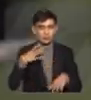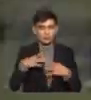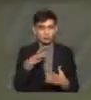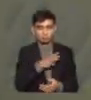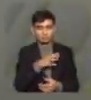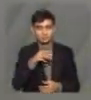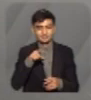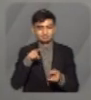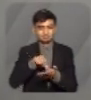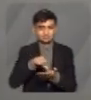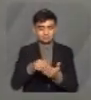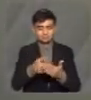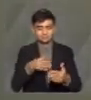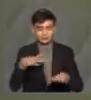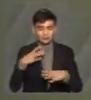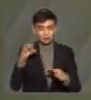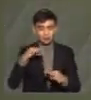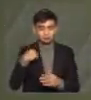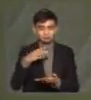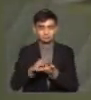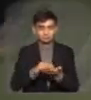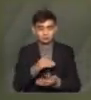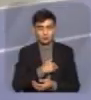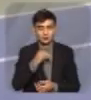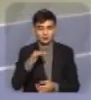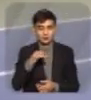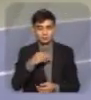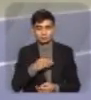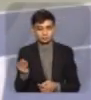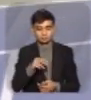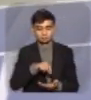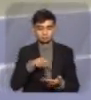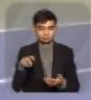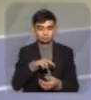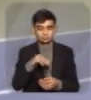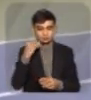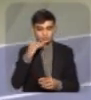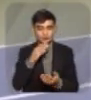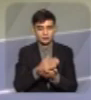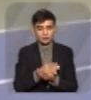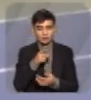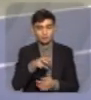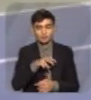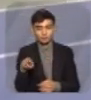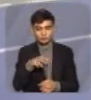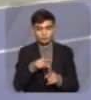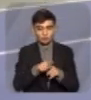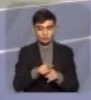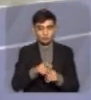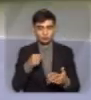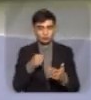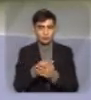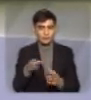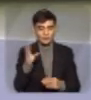матчам и его невероятные перемещения по корту. То, как он перемещается, достает до каждого